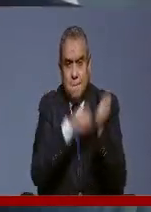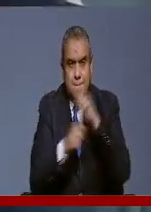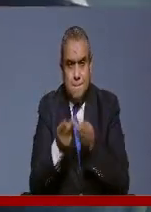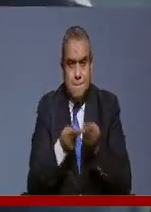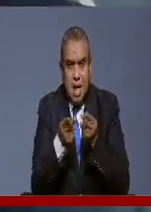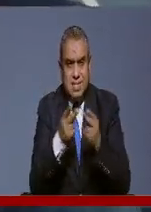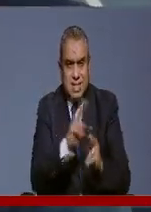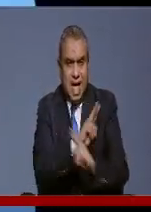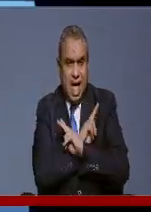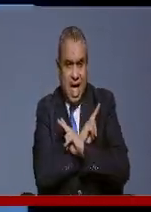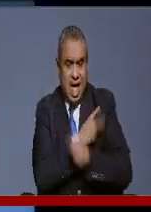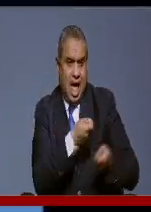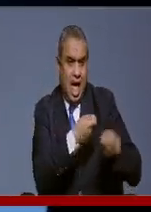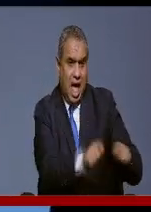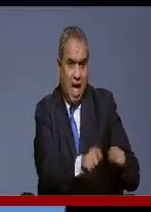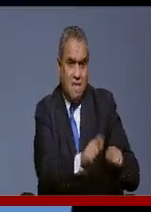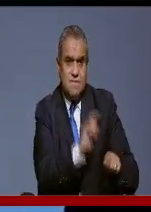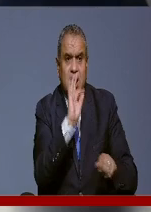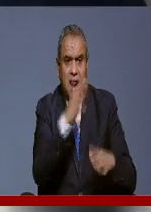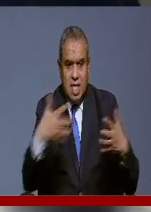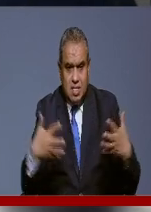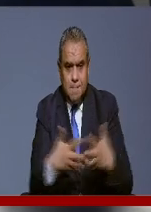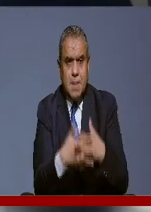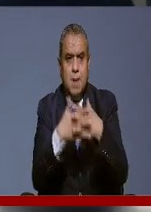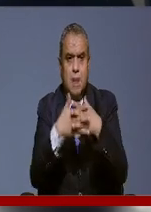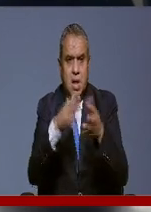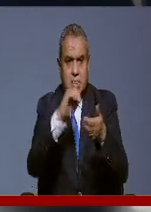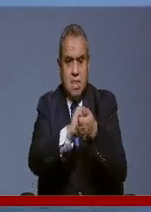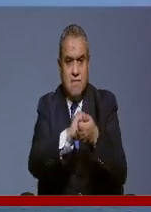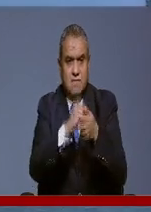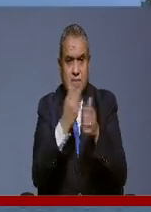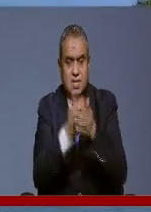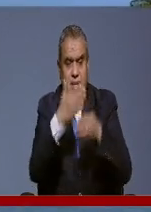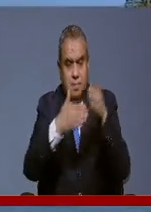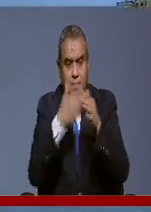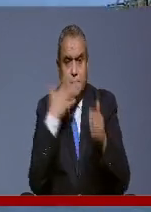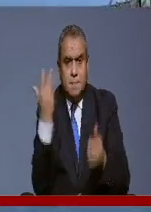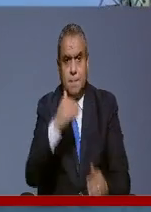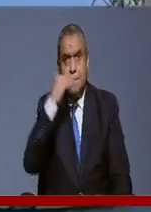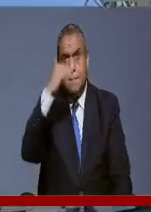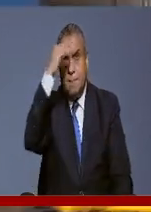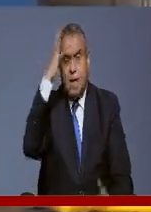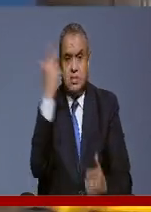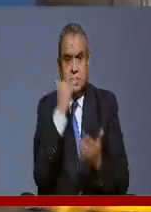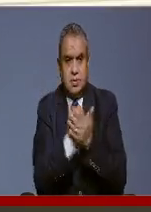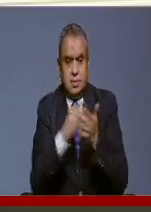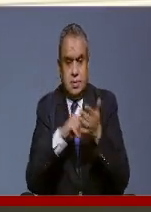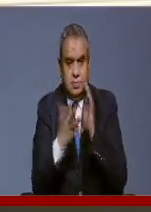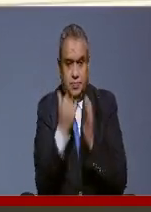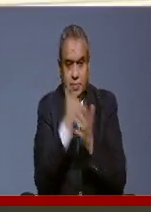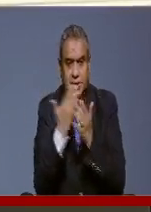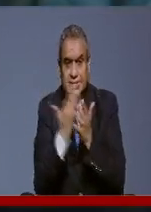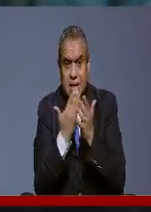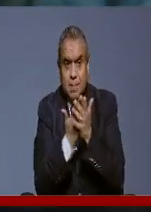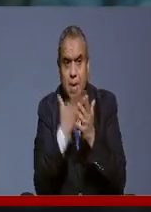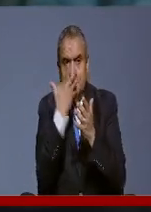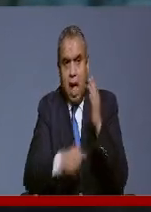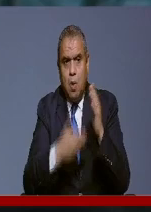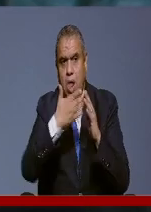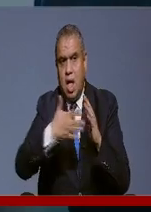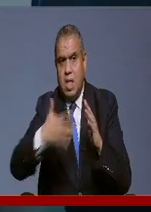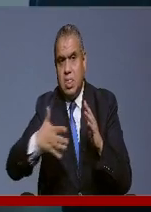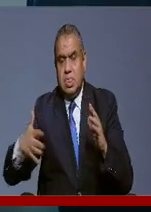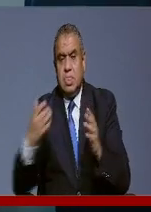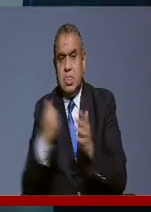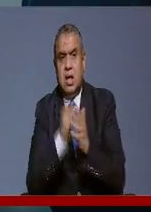يتعطل واننا نحط ايدينا في ايدين بعض عشان نبني مصر اللي عايزينها لينا ولاولادنا واننا نشجع